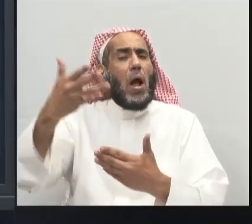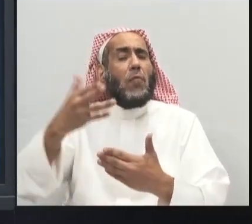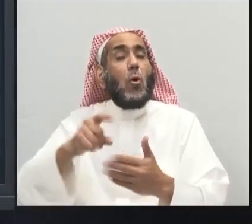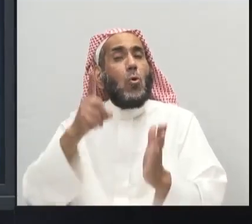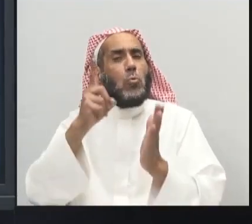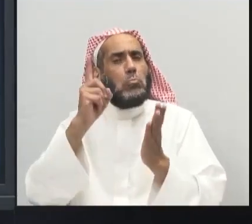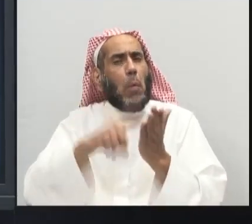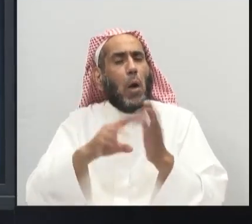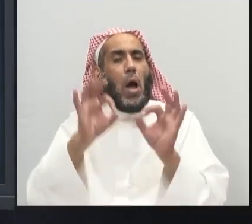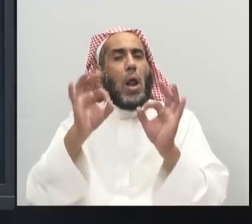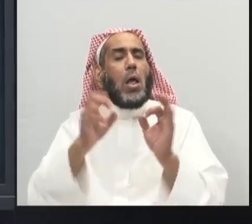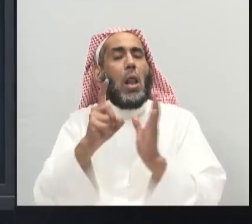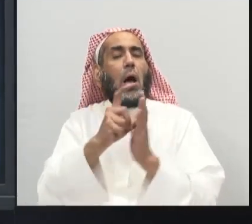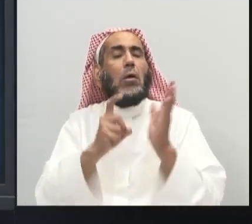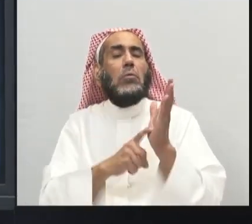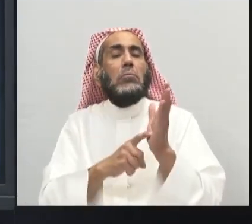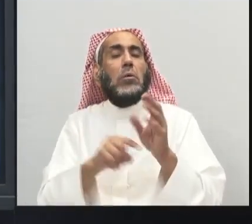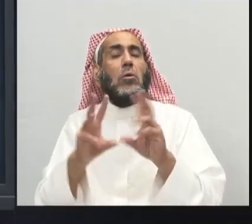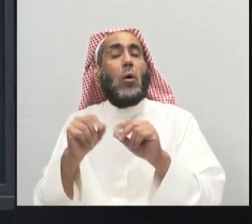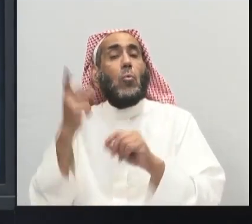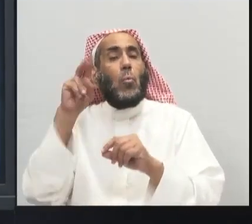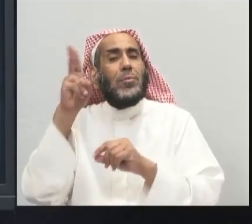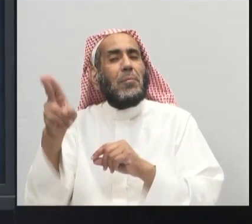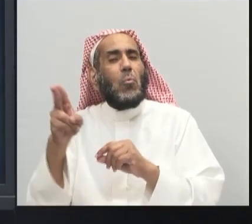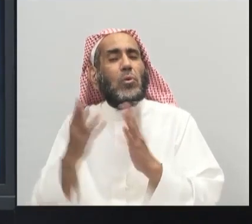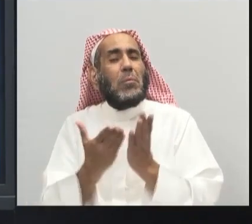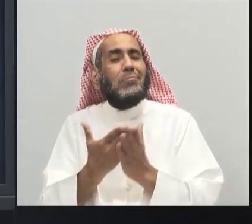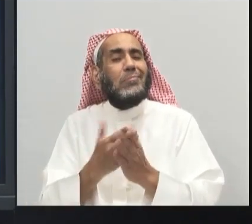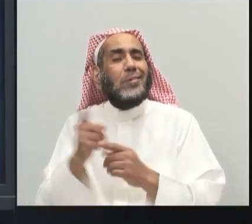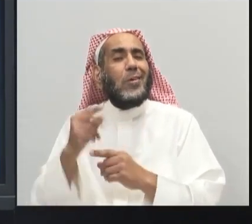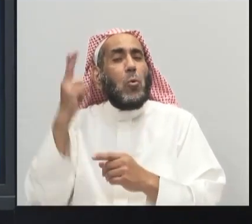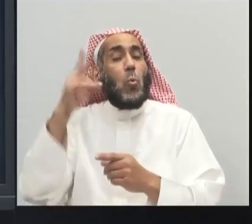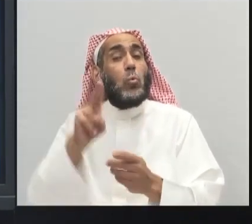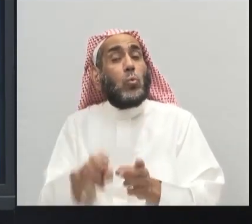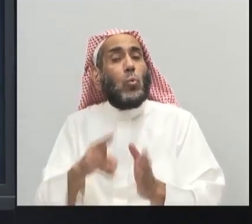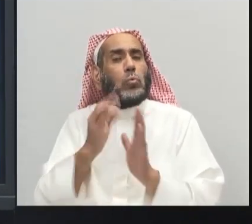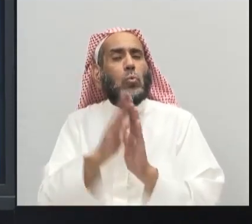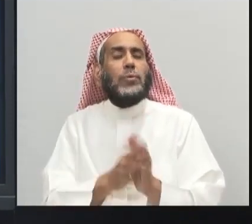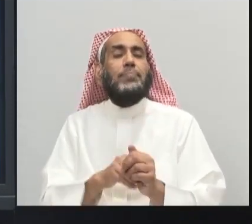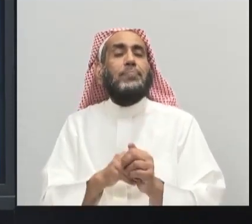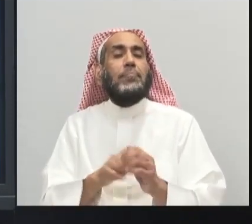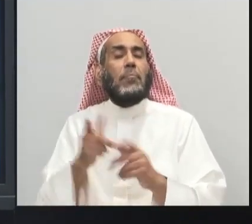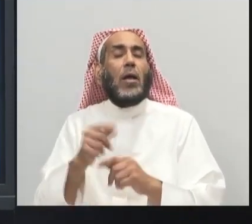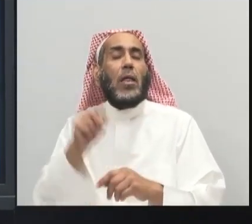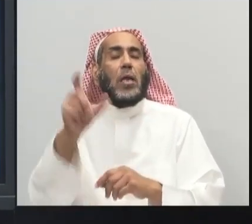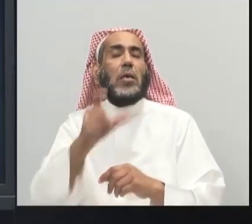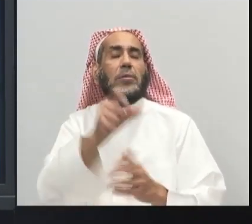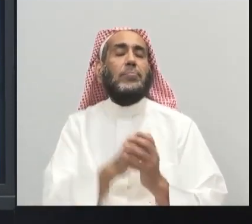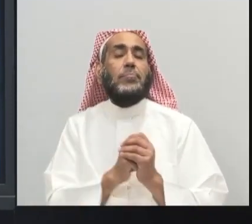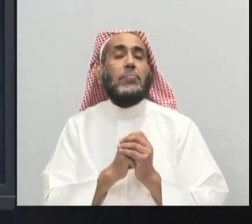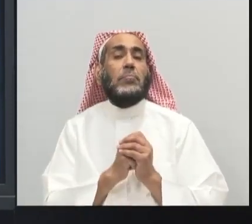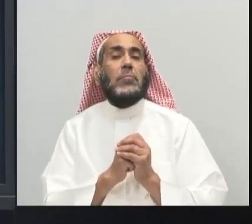يطبق عليه هذا القانون كونه من حيثيه اخرى وهي من حيثيه تطبيق القانون من حيث الاشخاص